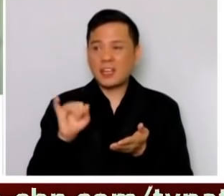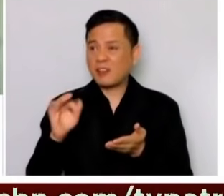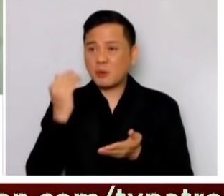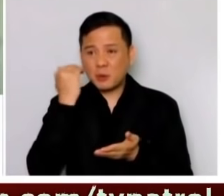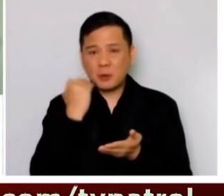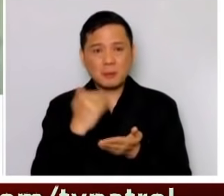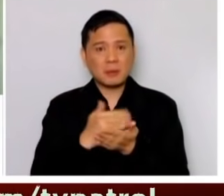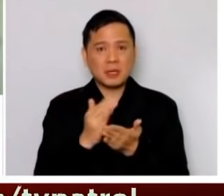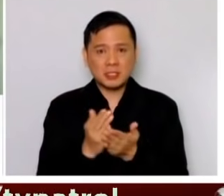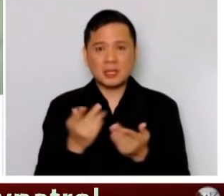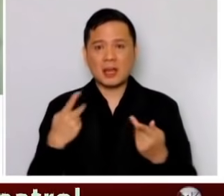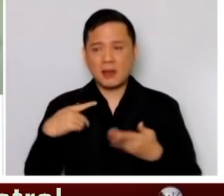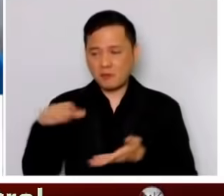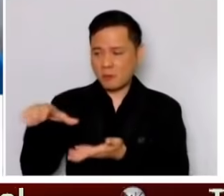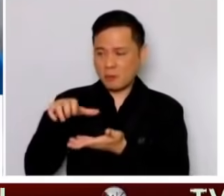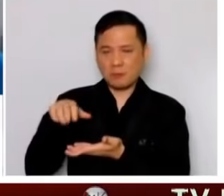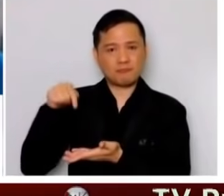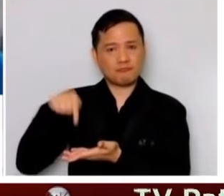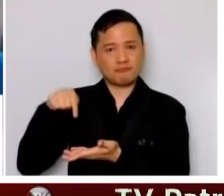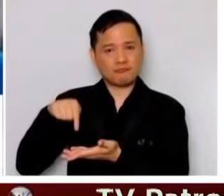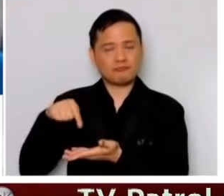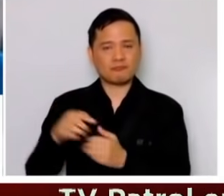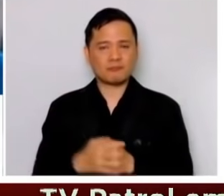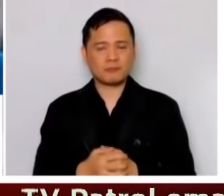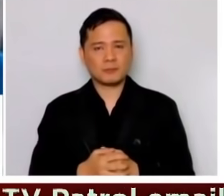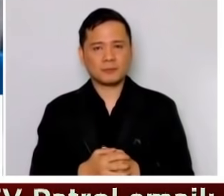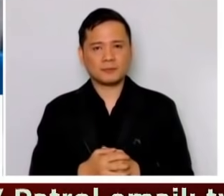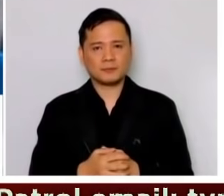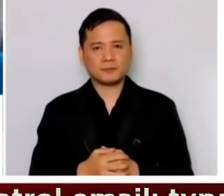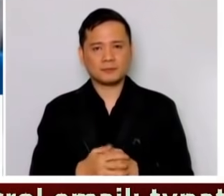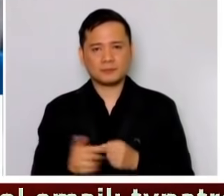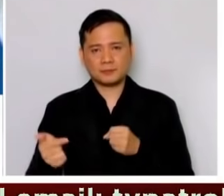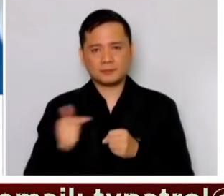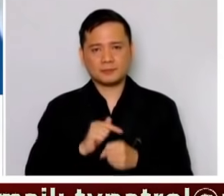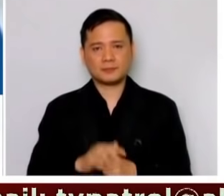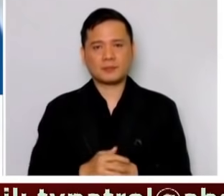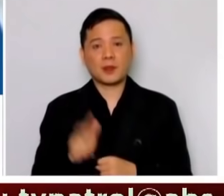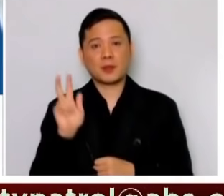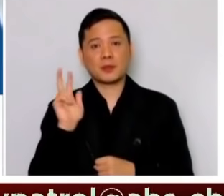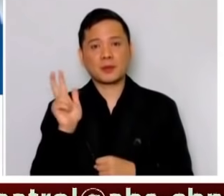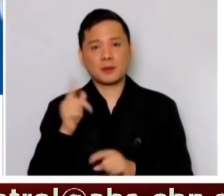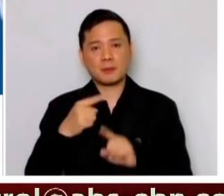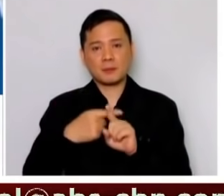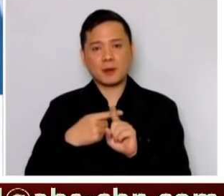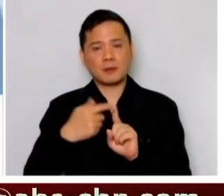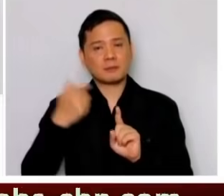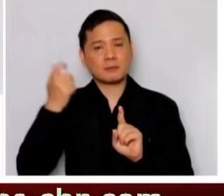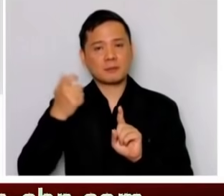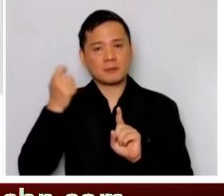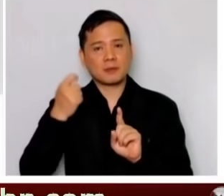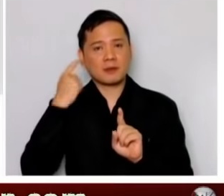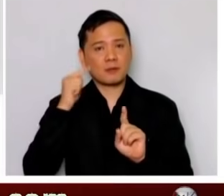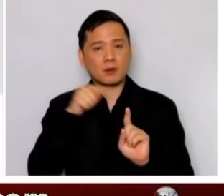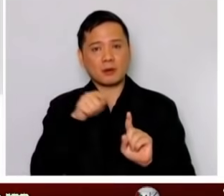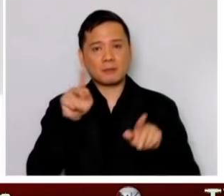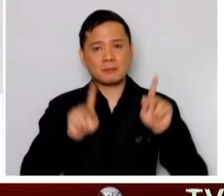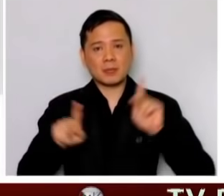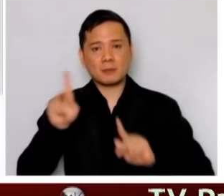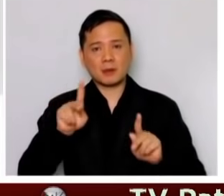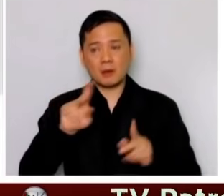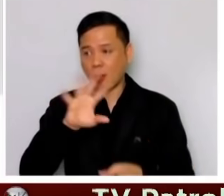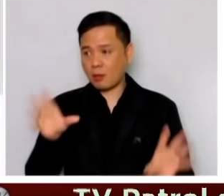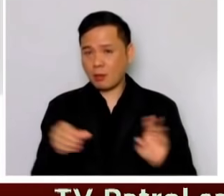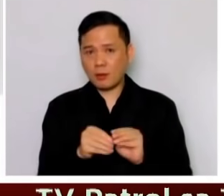ganun. Dunuhugutin. O, dunuhugutin. Nai-release na ang 13-month bonus ng mga SSS pensioners na naglalaro sa